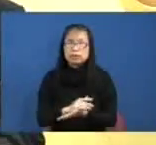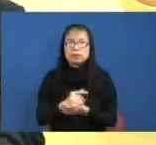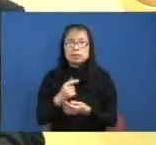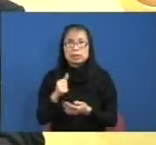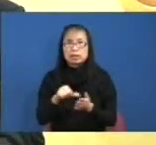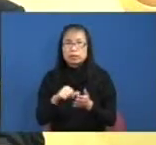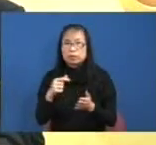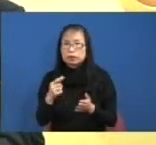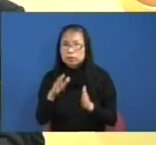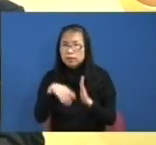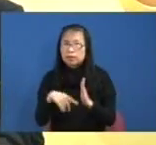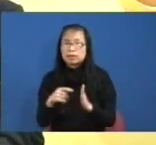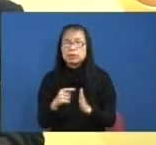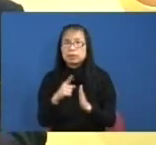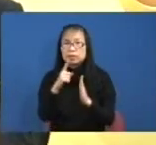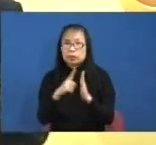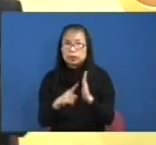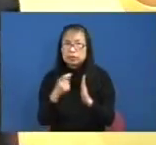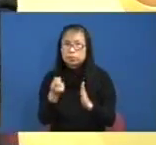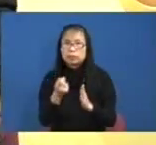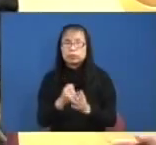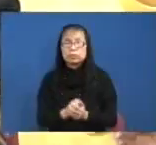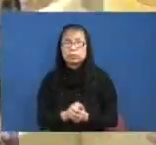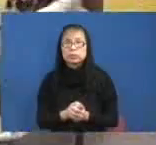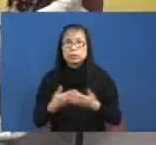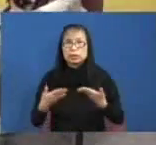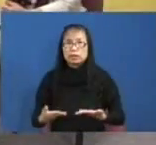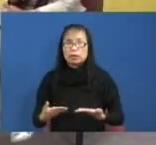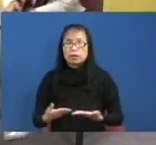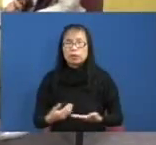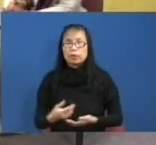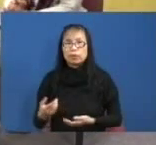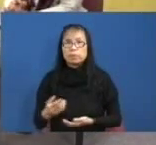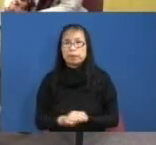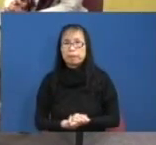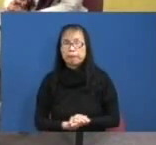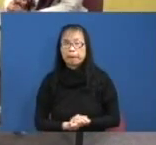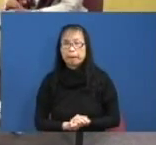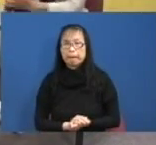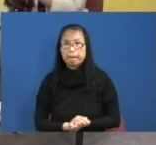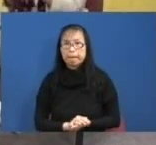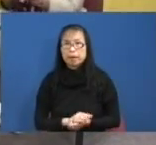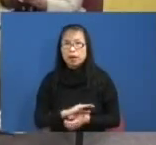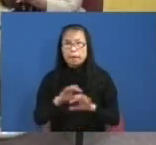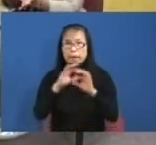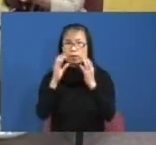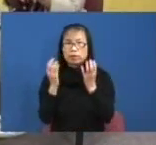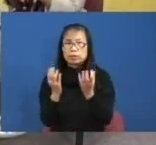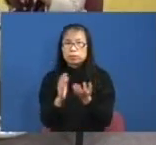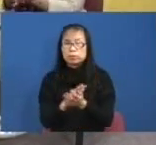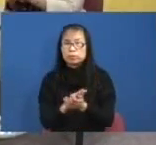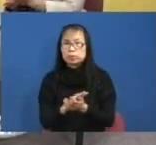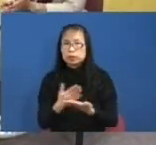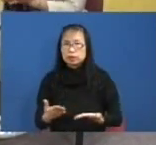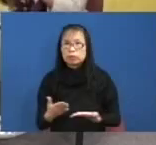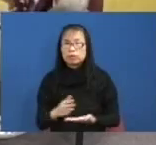低㗎啦，嚇 3.6%咁啊！即係如果你話但係我又睇到呢樣嘢就唔係即係傳言係